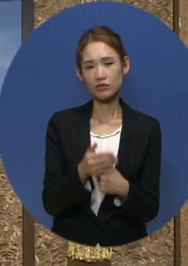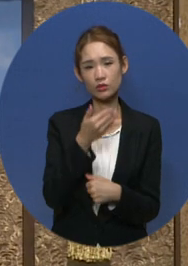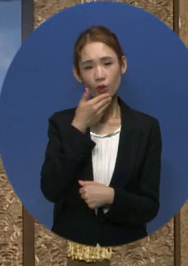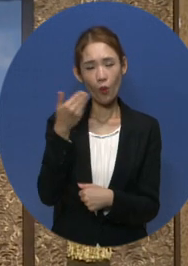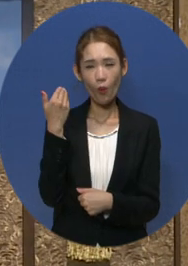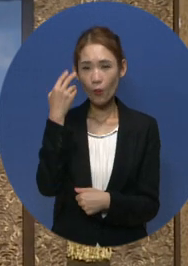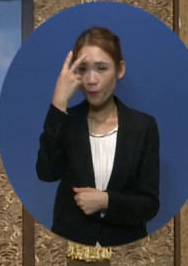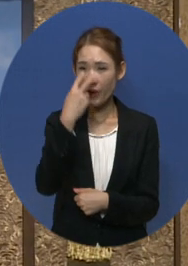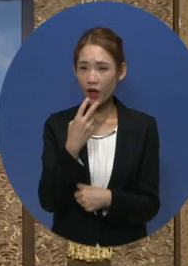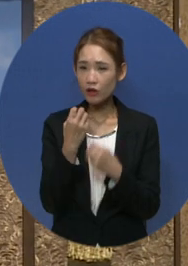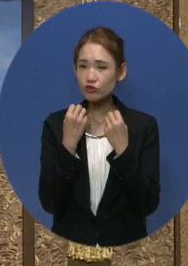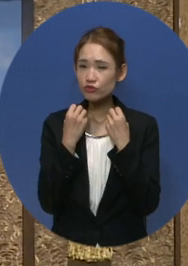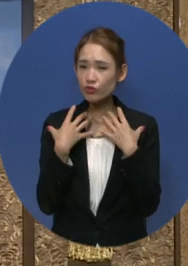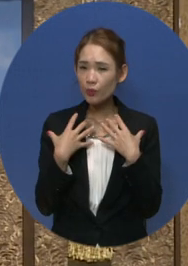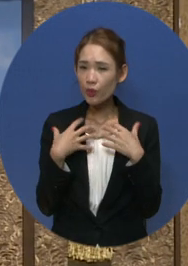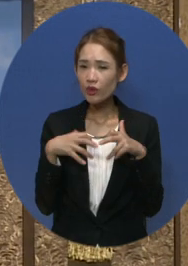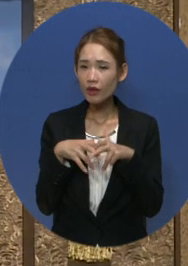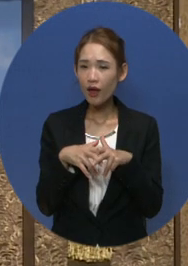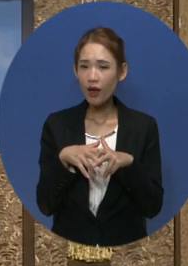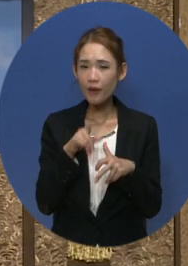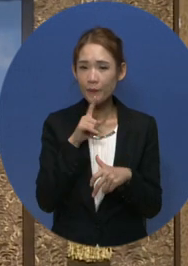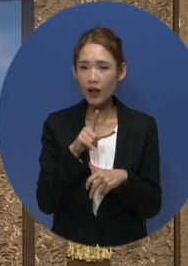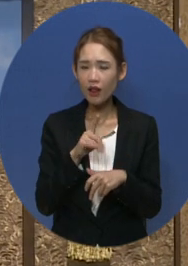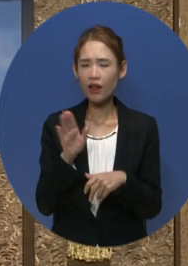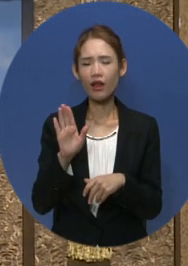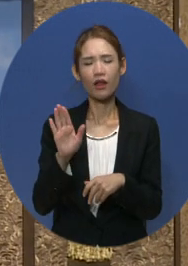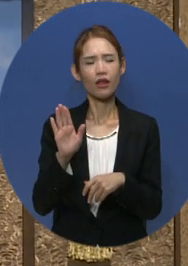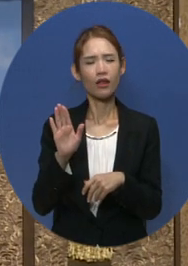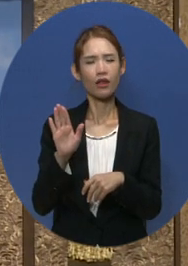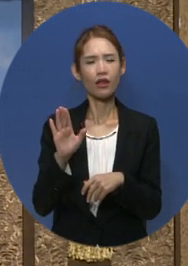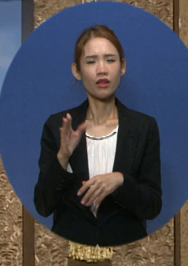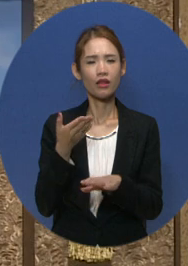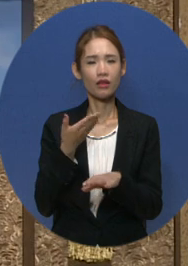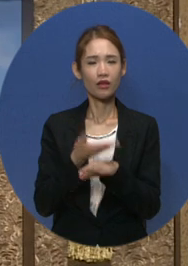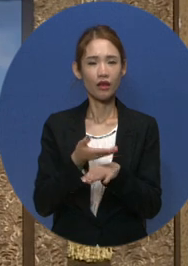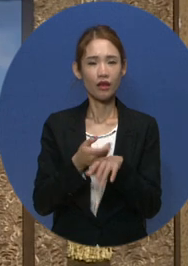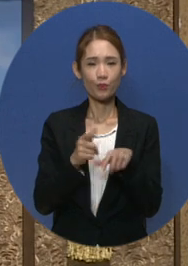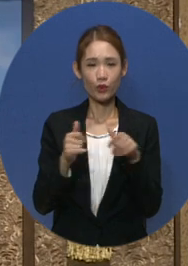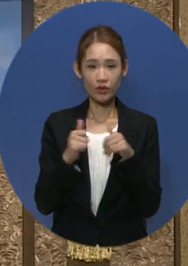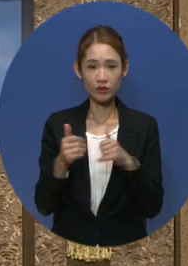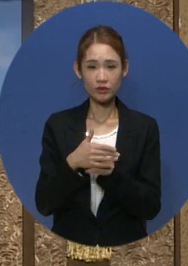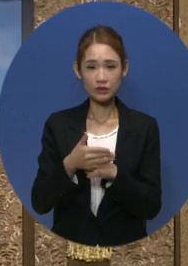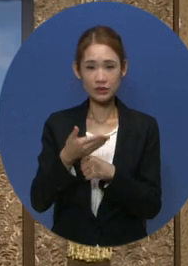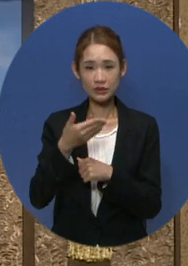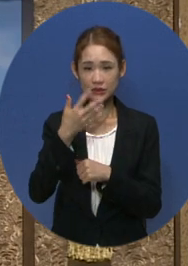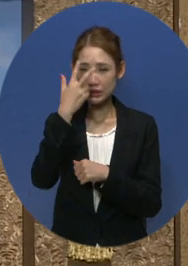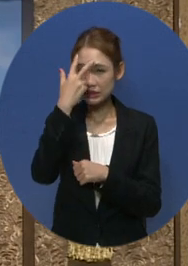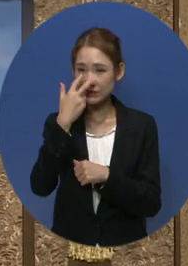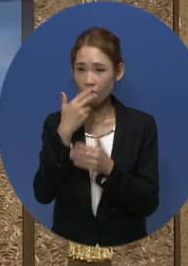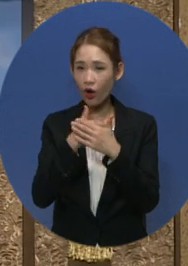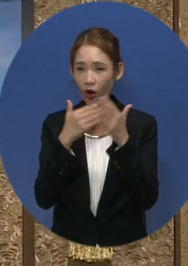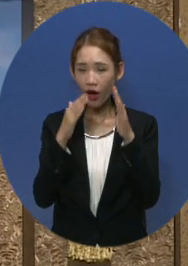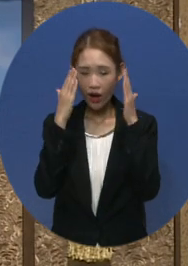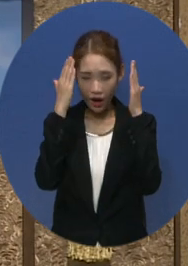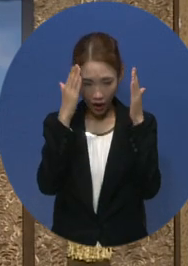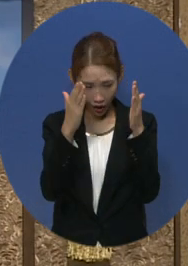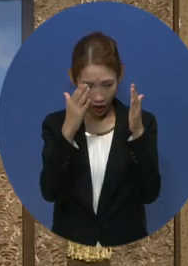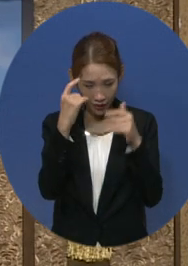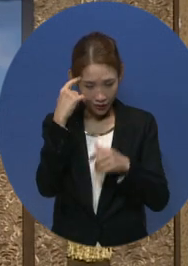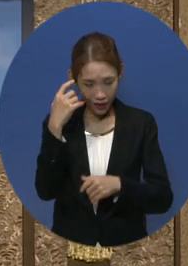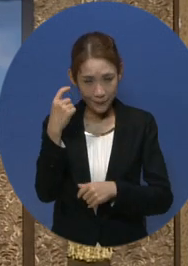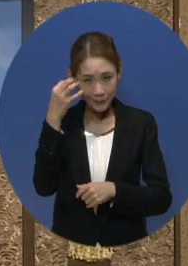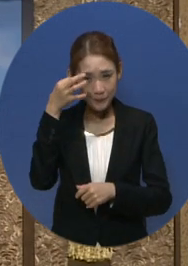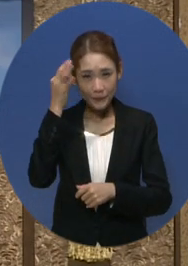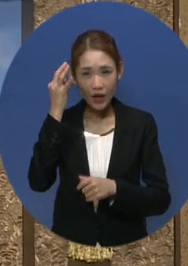농맹 중복 장애를 이야기하는 거 아닌 것 같다. 보통 사람들이 시청각실 그런 생각이 먼저